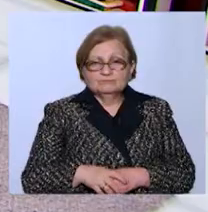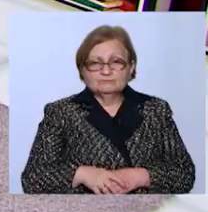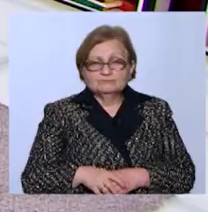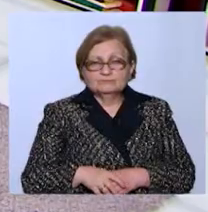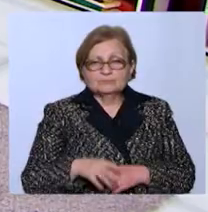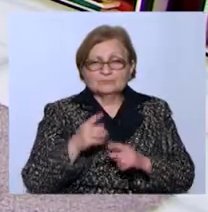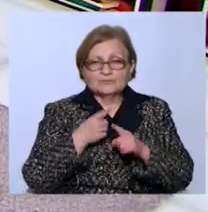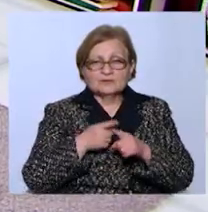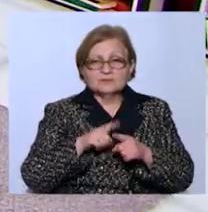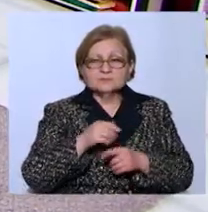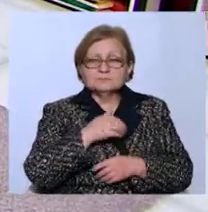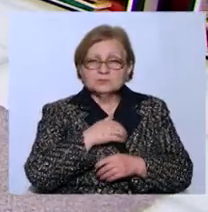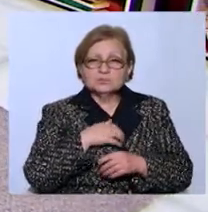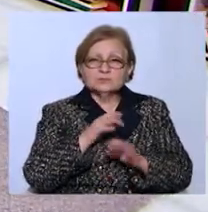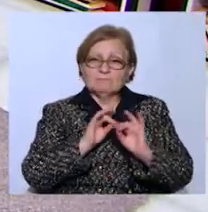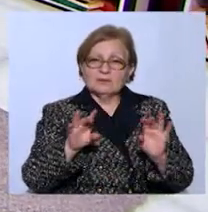ეს მინდოდა მე მეთქვა